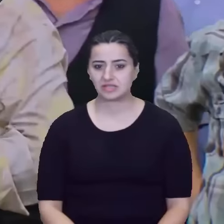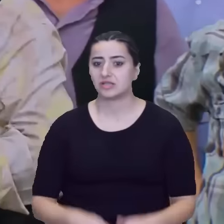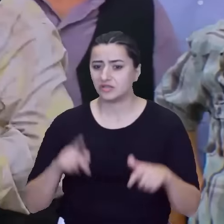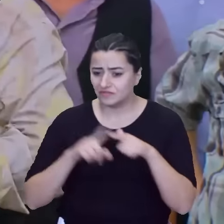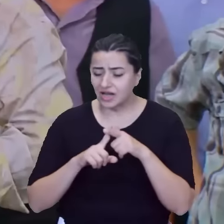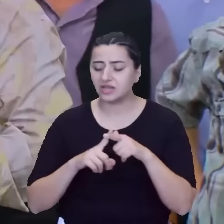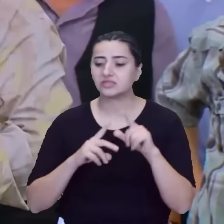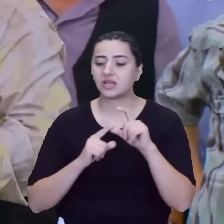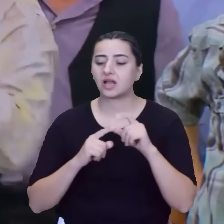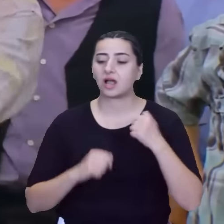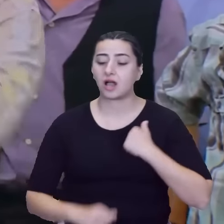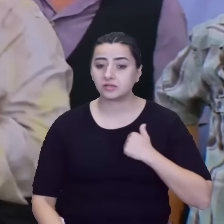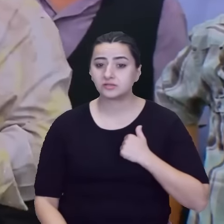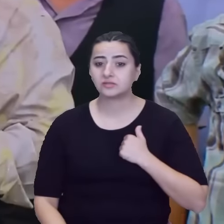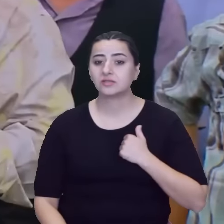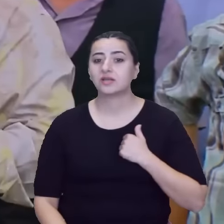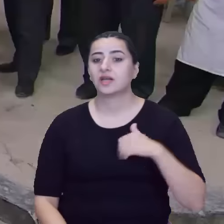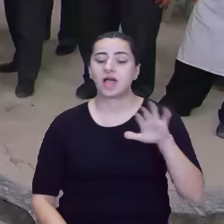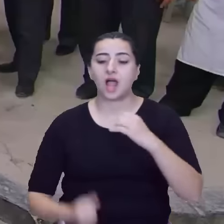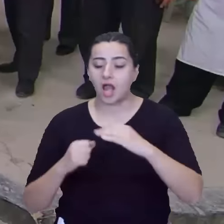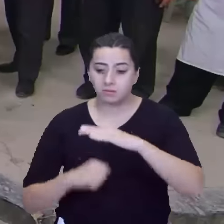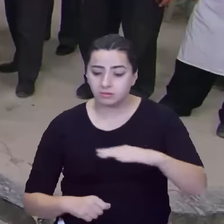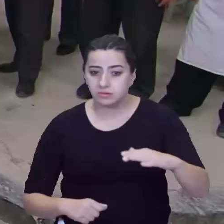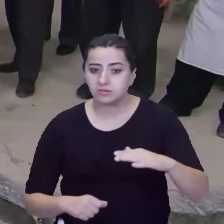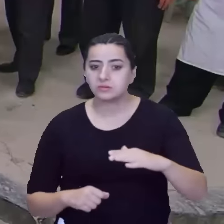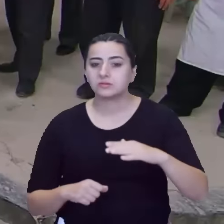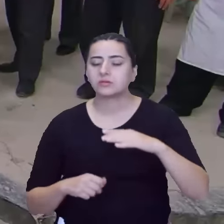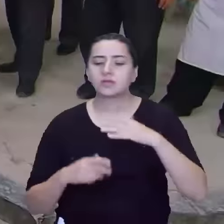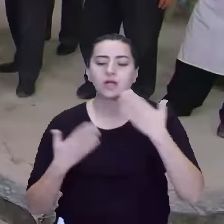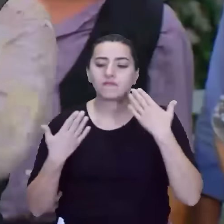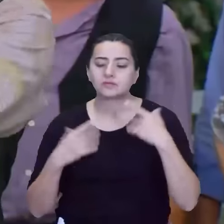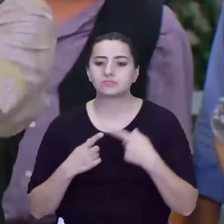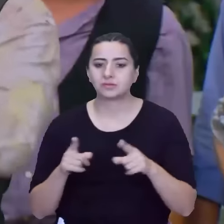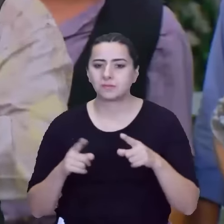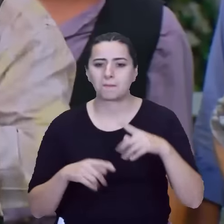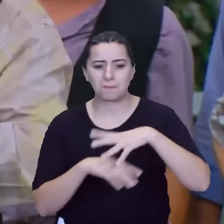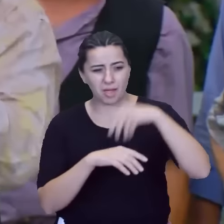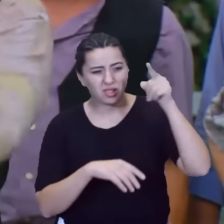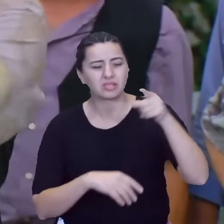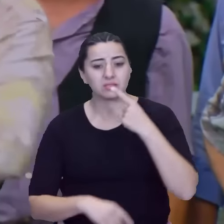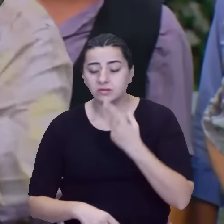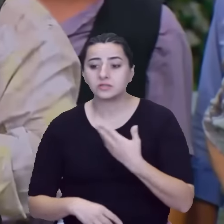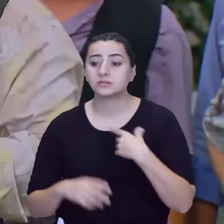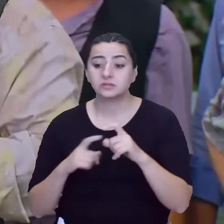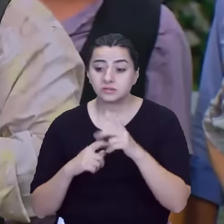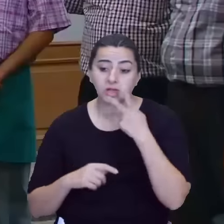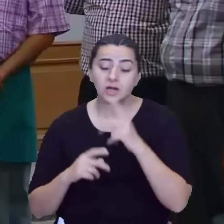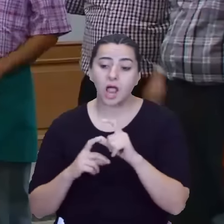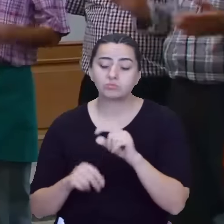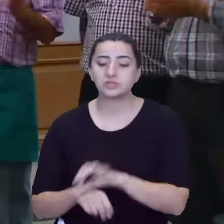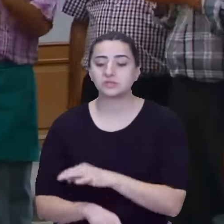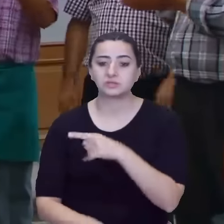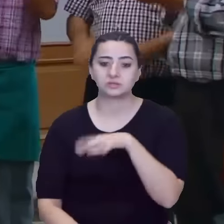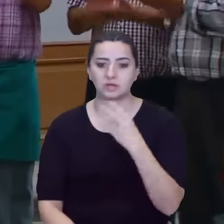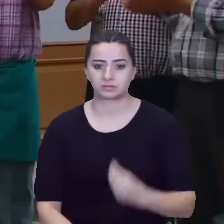Ferhat şehri demişler Kars'a. Anı harabeleri orada. Kalası bambaşka. Pala döken değilsen ama sargamış ondan üskehti.